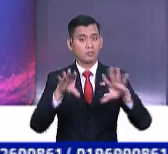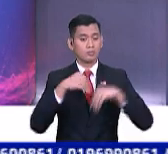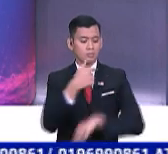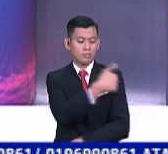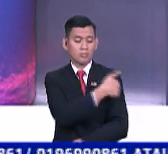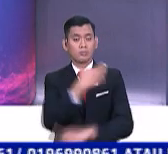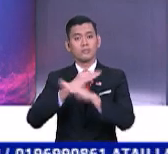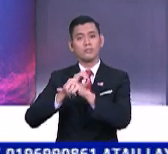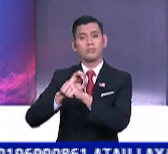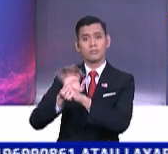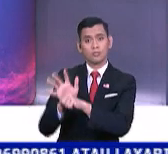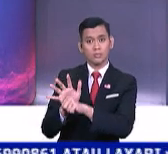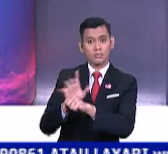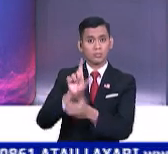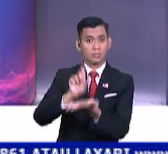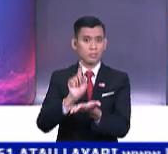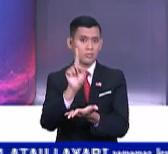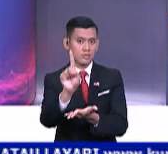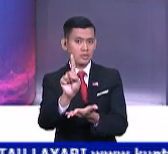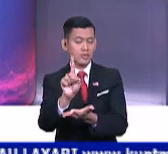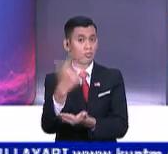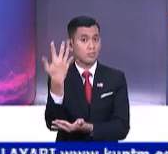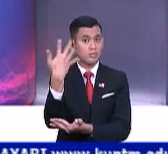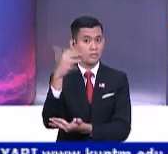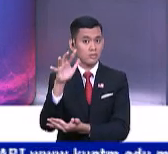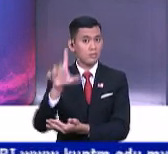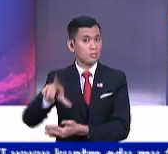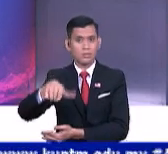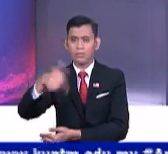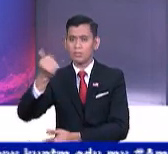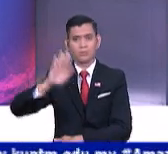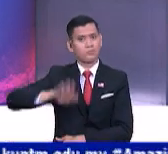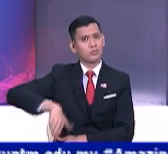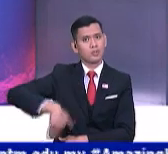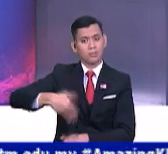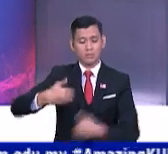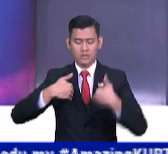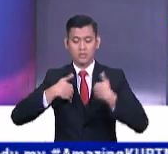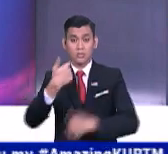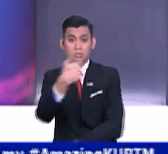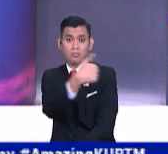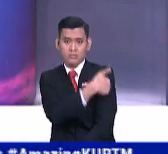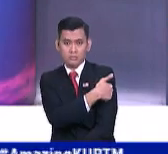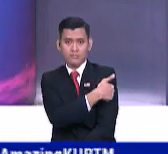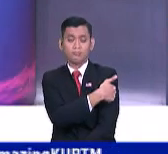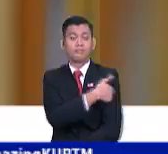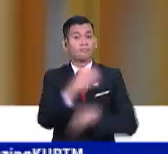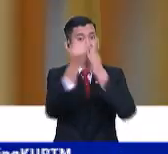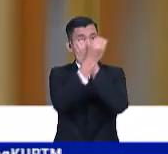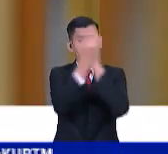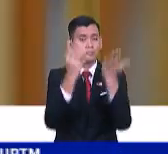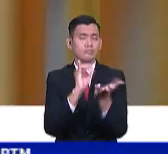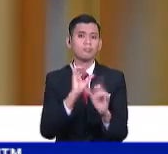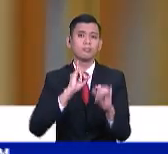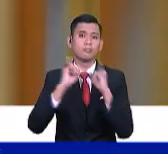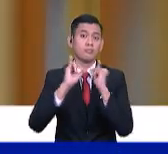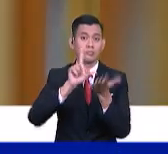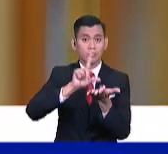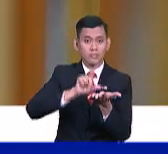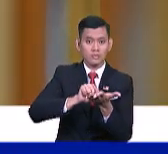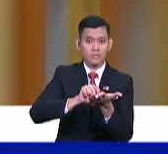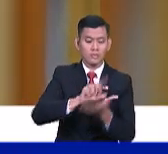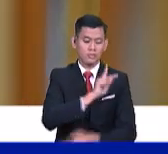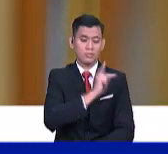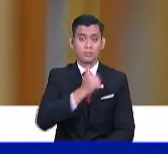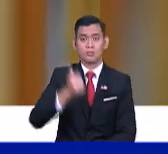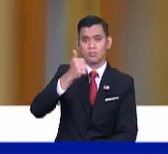pertama vaksin, manakala sebanyak 15 kes yang lain belum divaksinasi. Menerusi kenyataan media oleh Ketua Pengarah